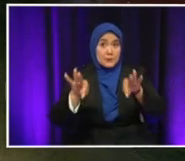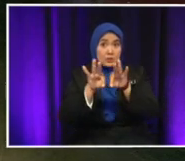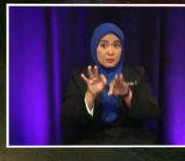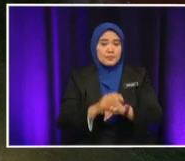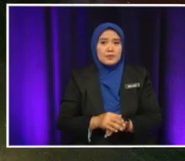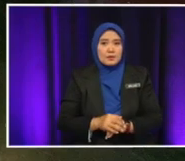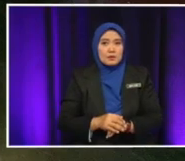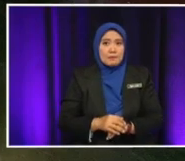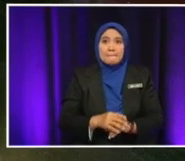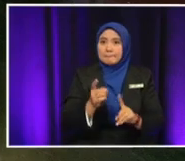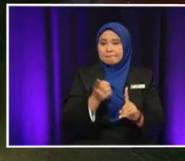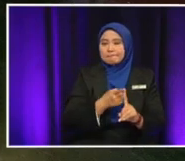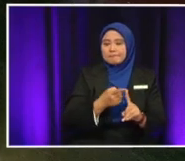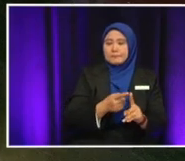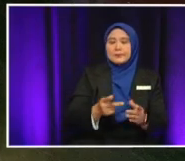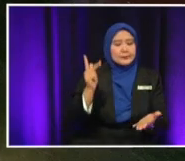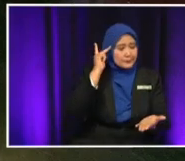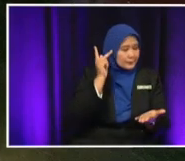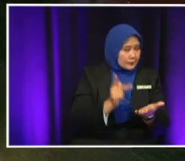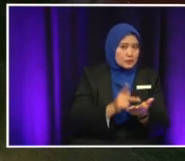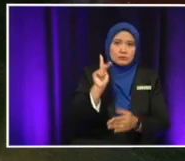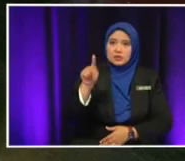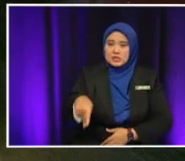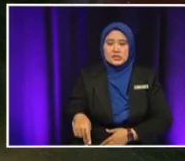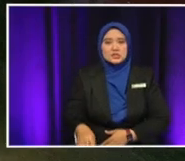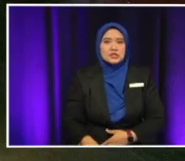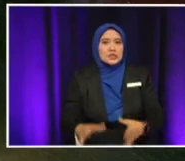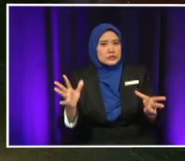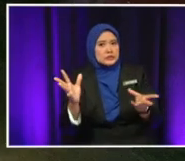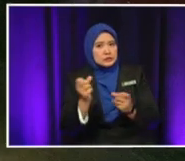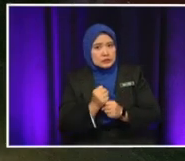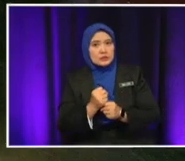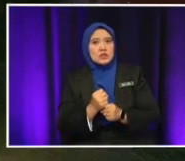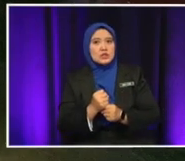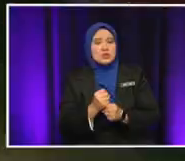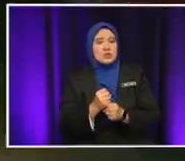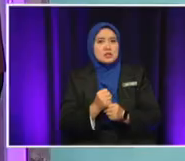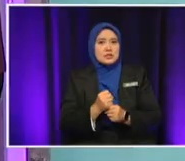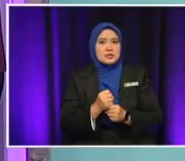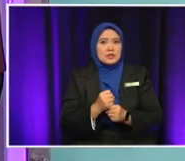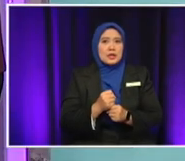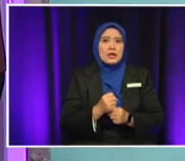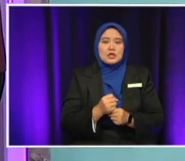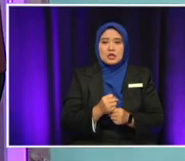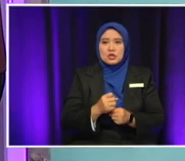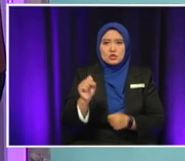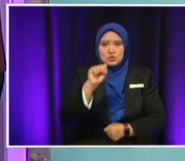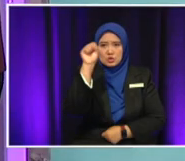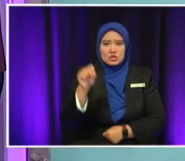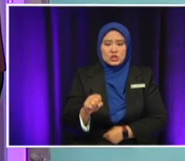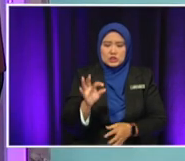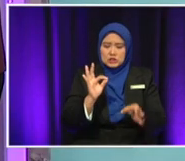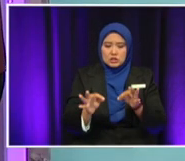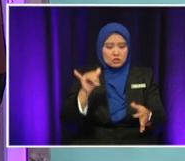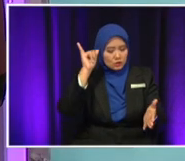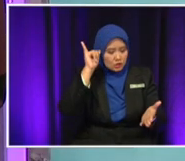pertama kenal pasti kehendak soal dan jadi bila kita tidak yakin soalnya mana kita Jawab dulu walaupun kita yakin kita kenal pasti kan enggak